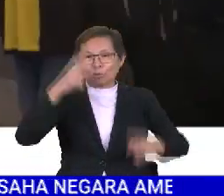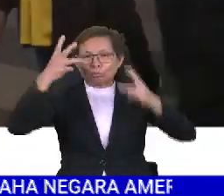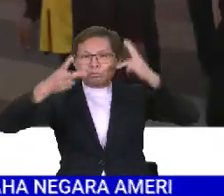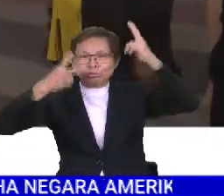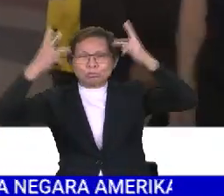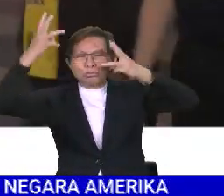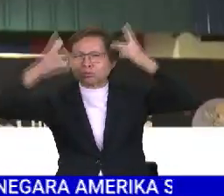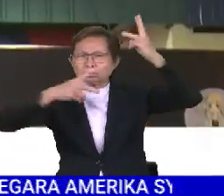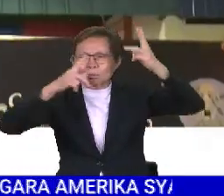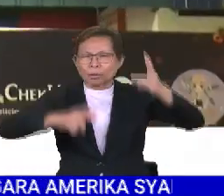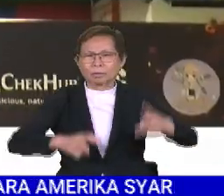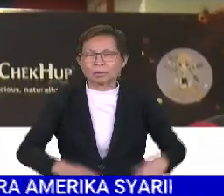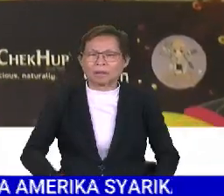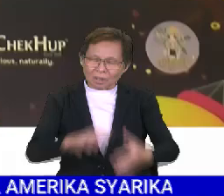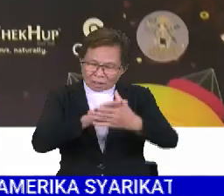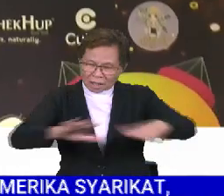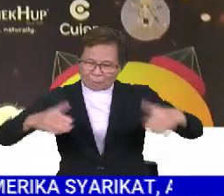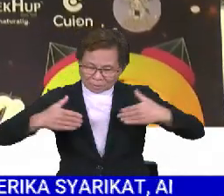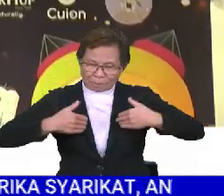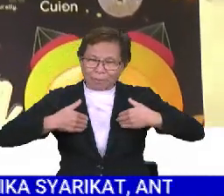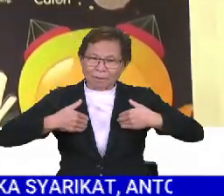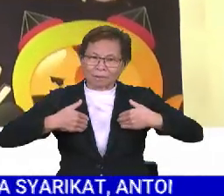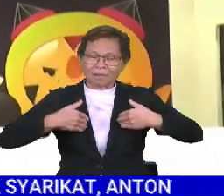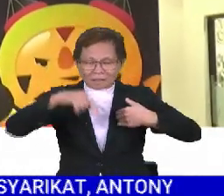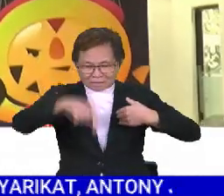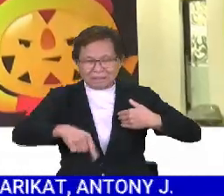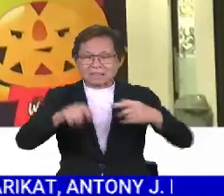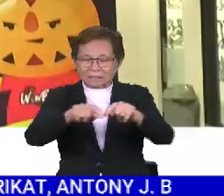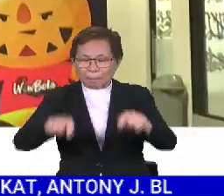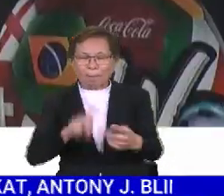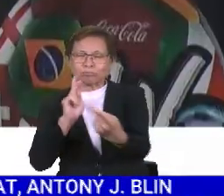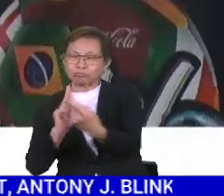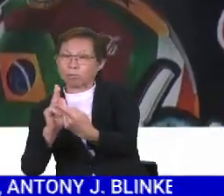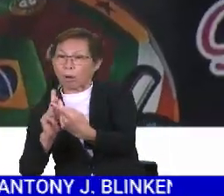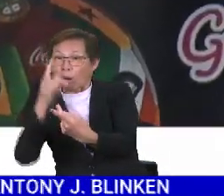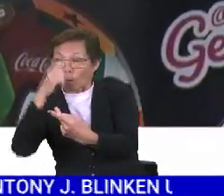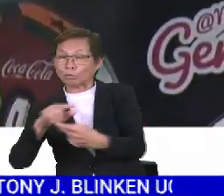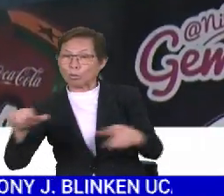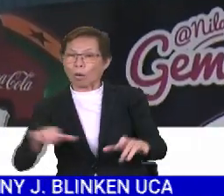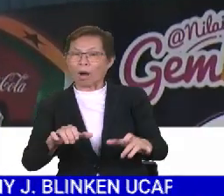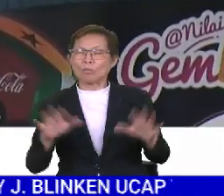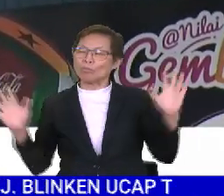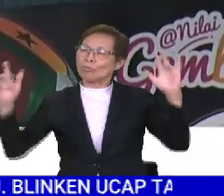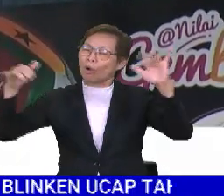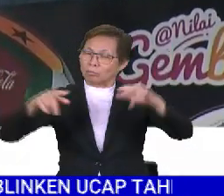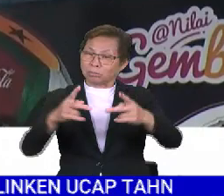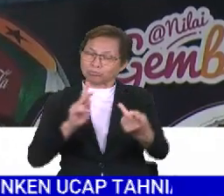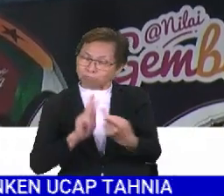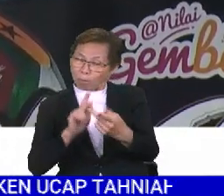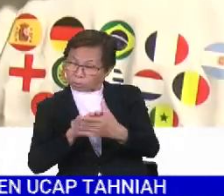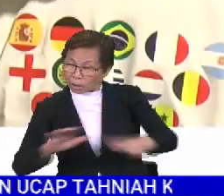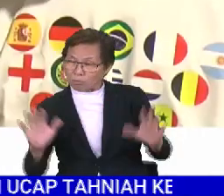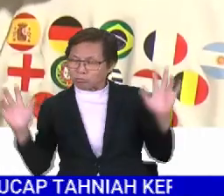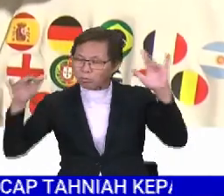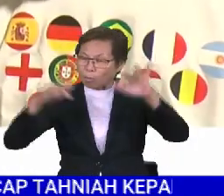datang. Dan dengan kawalan keselamatan yang ada, saya yakin percaya tempat ini sesuai lah untuk kita buat satu apa tempat berkumpul yang bermanfaat untuk